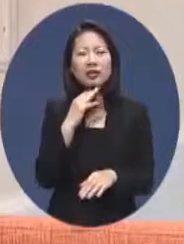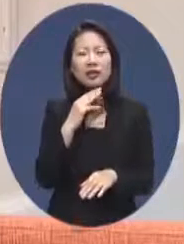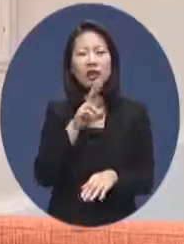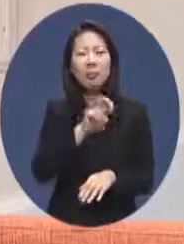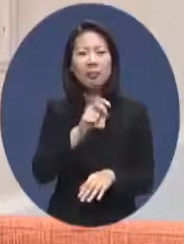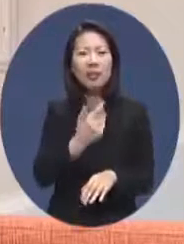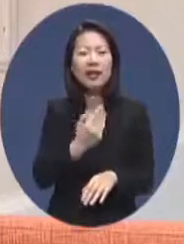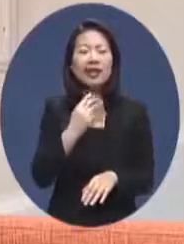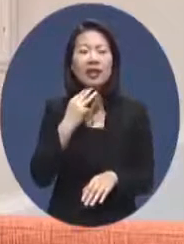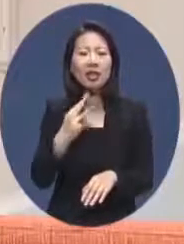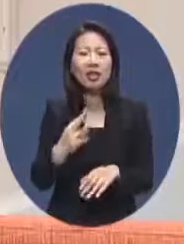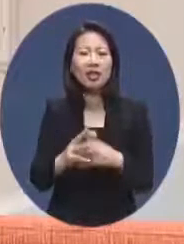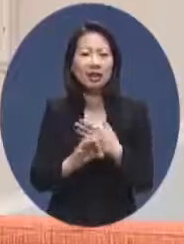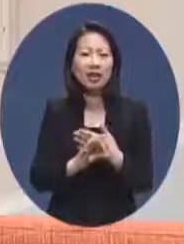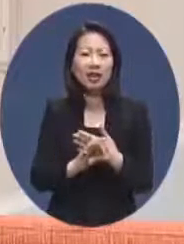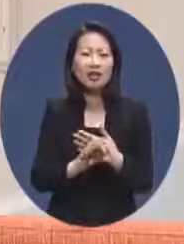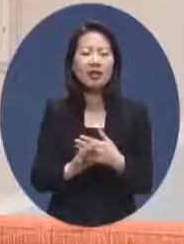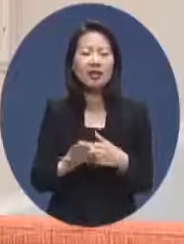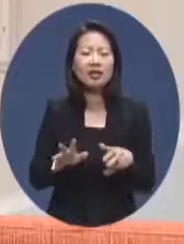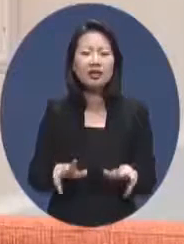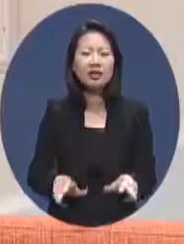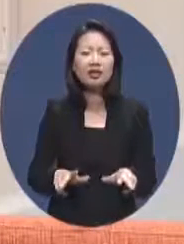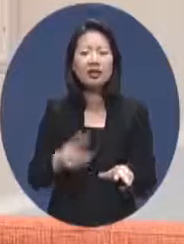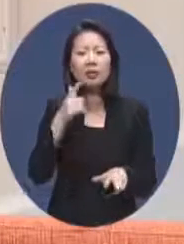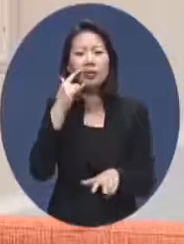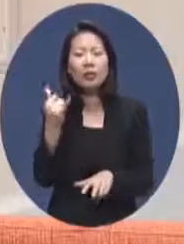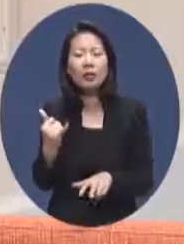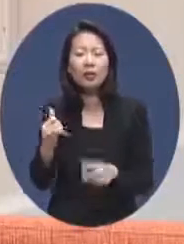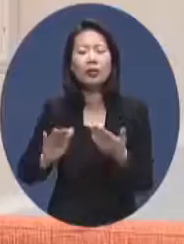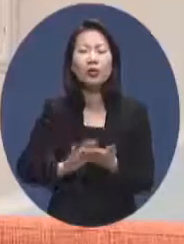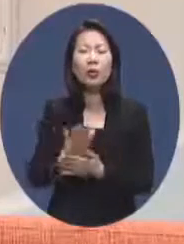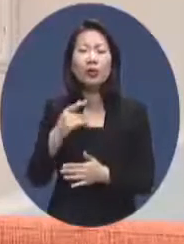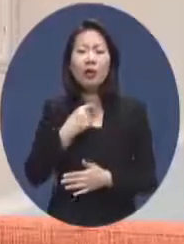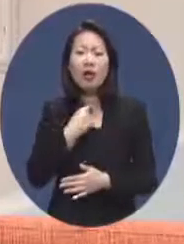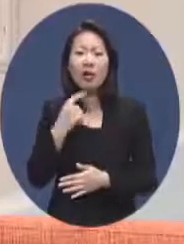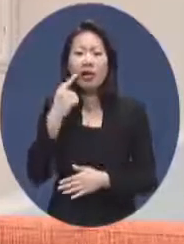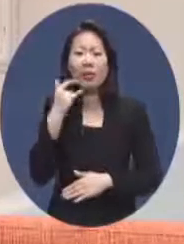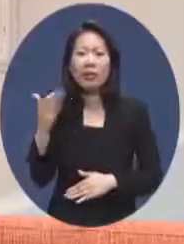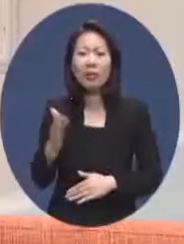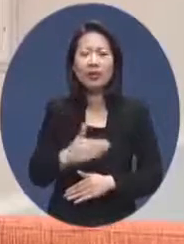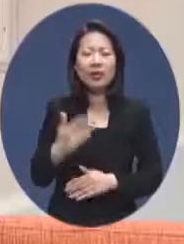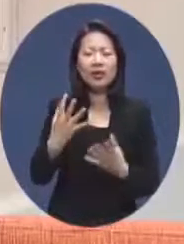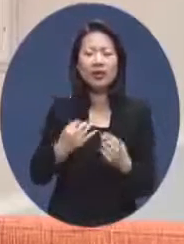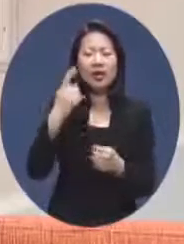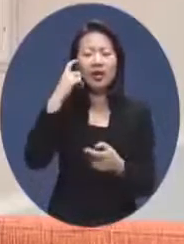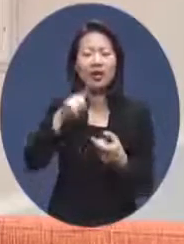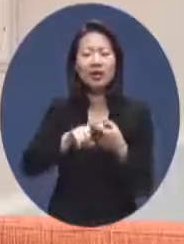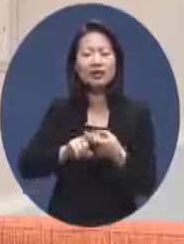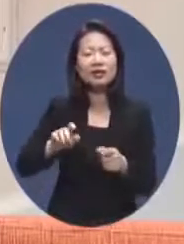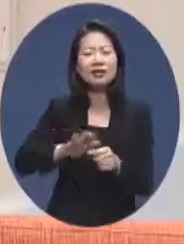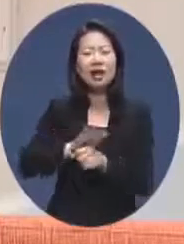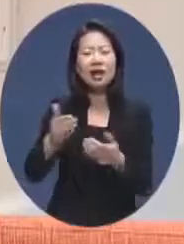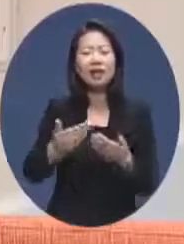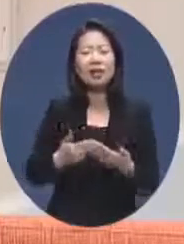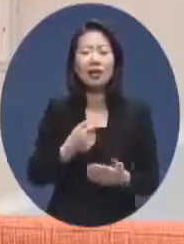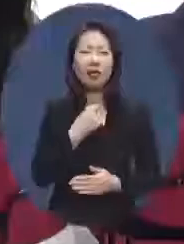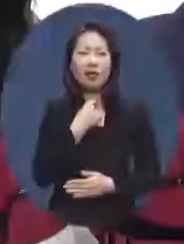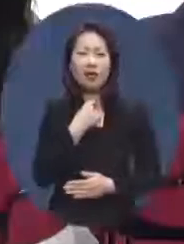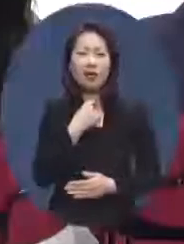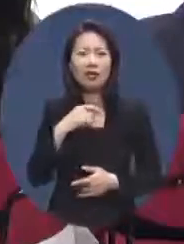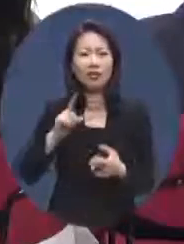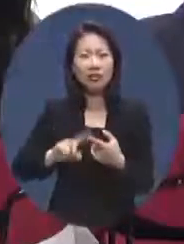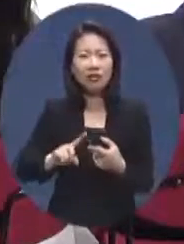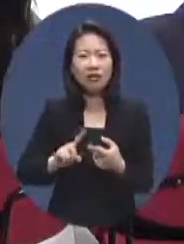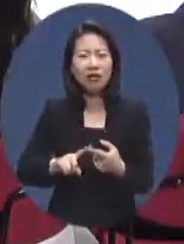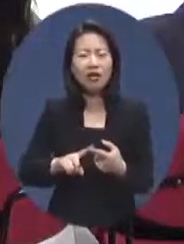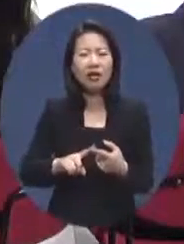아이 자체가 아직도 부모하고 많이 놀고 싶고 부모로부터 많은 사랑과 관심을 받고 싶은 나이거든요. 그리고